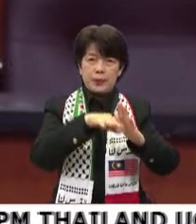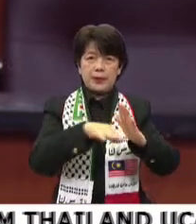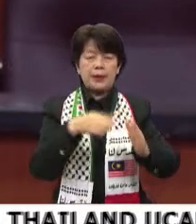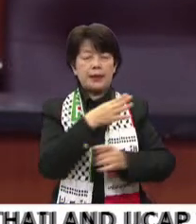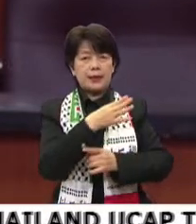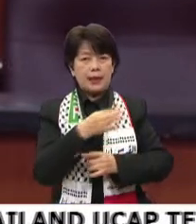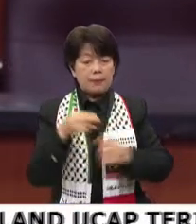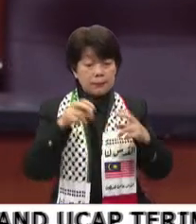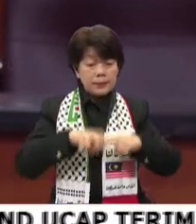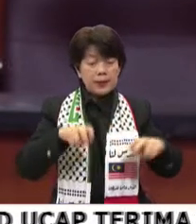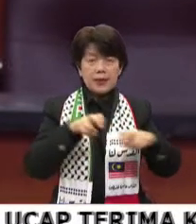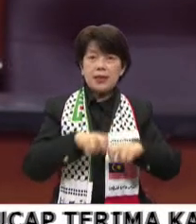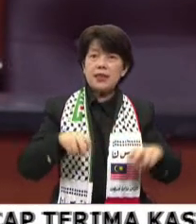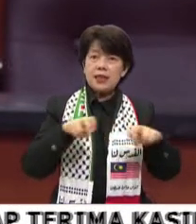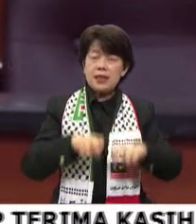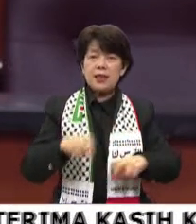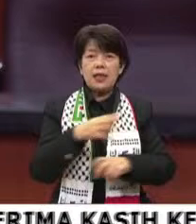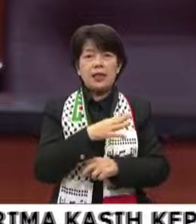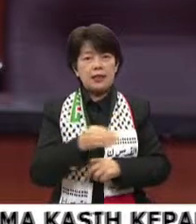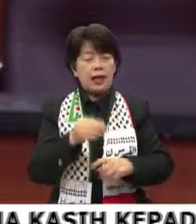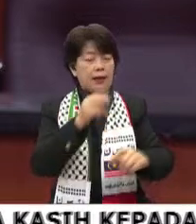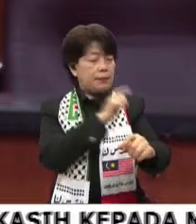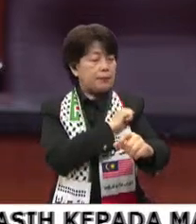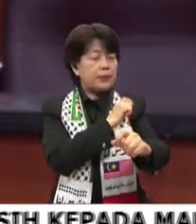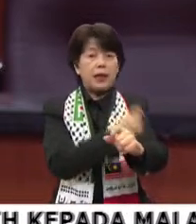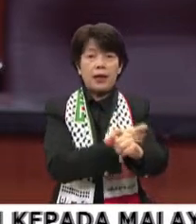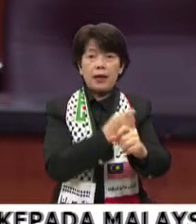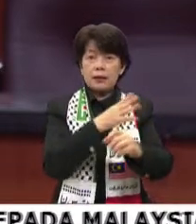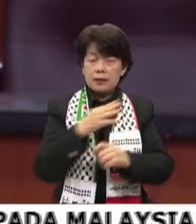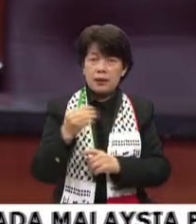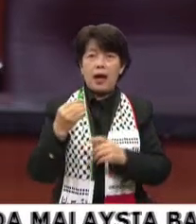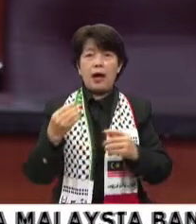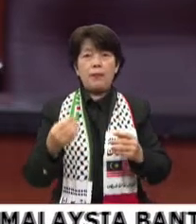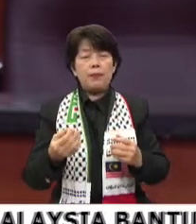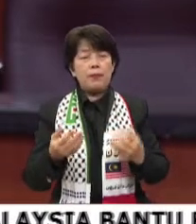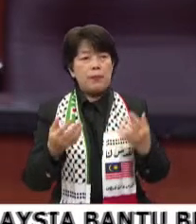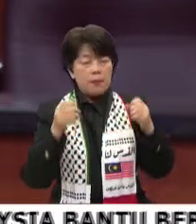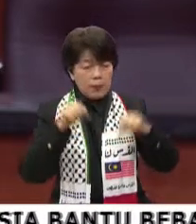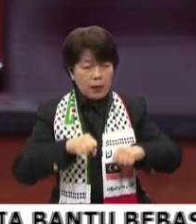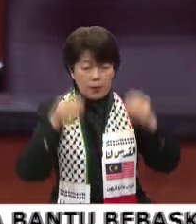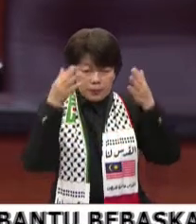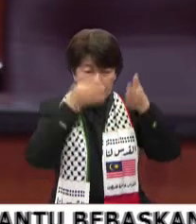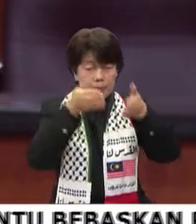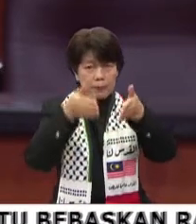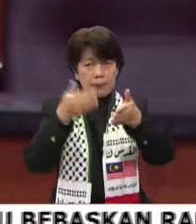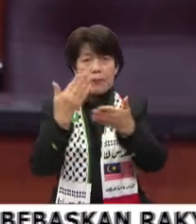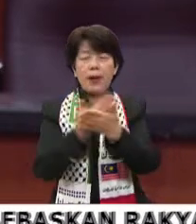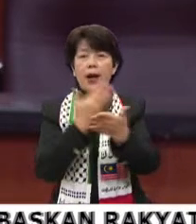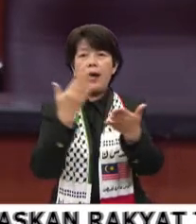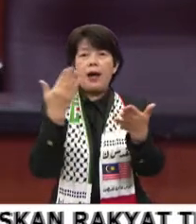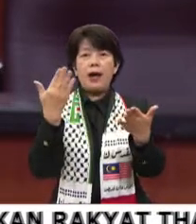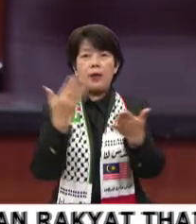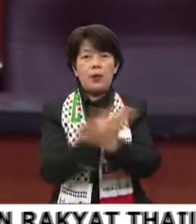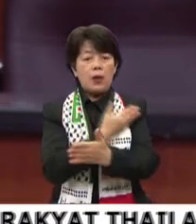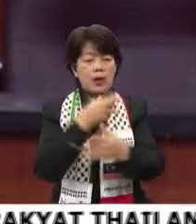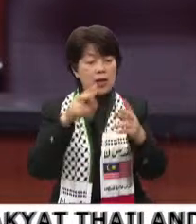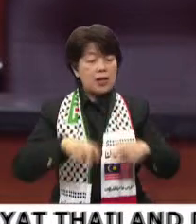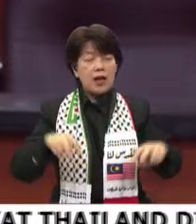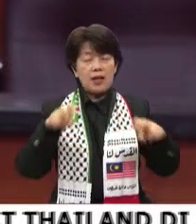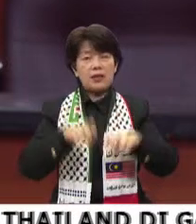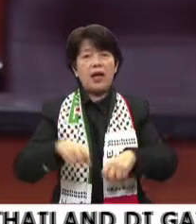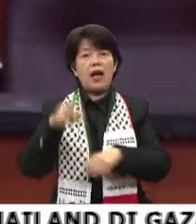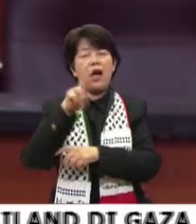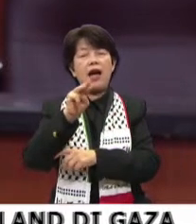pula mendapati peralihan tenaga berpotensi menjadi sumber pertumbuhan baharu kajian separuh penggal